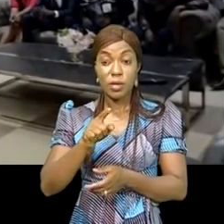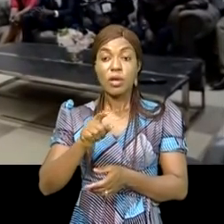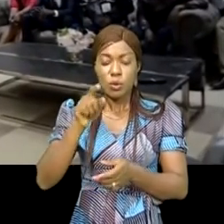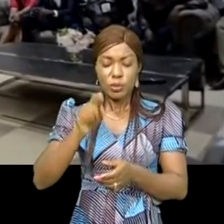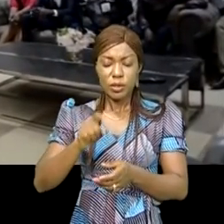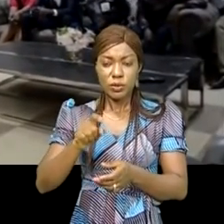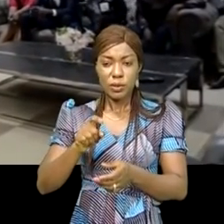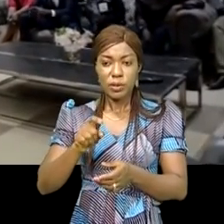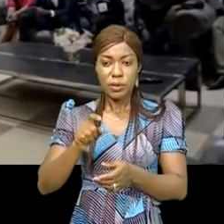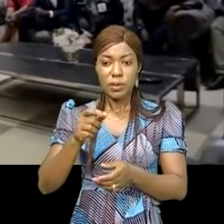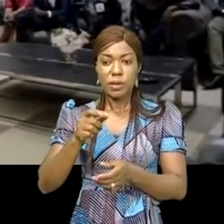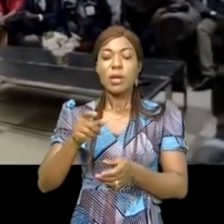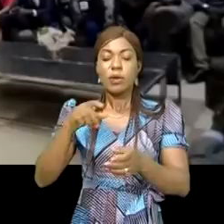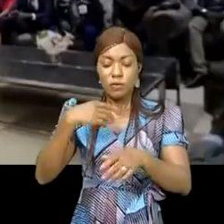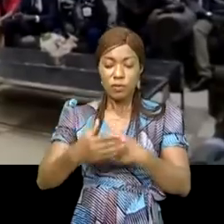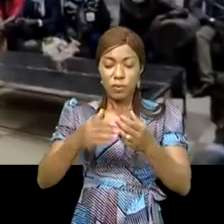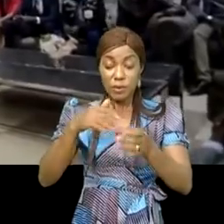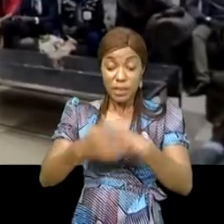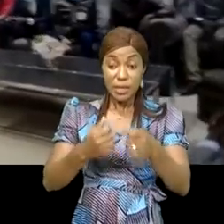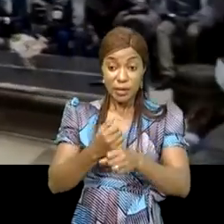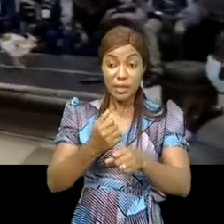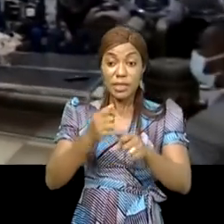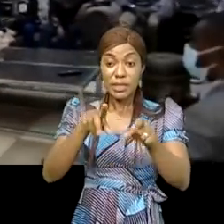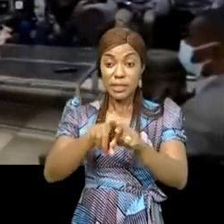proactif et anticipatif.